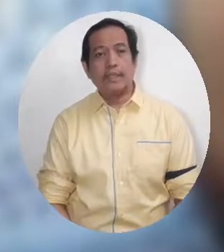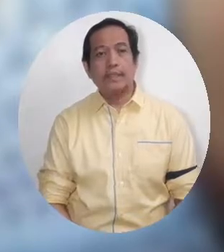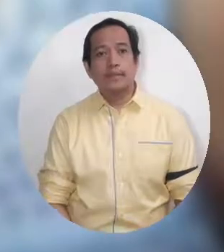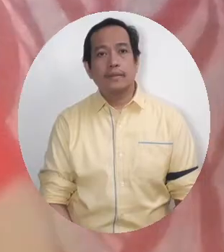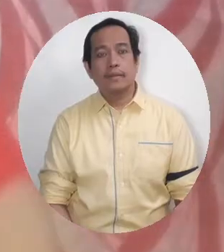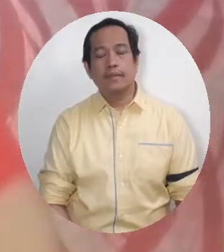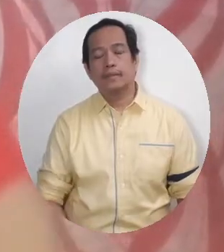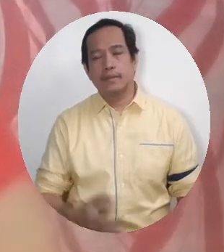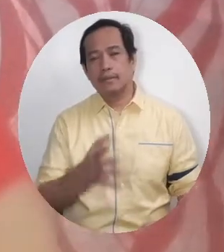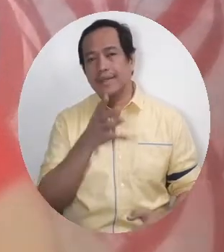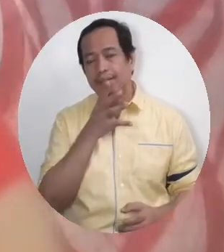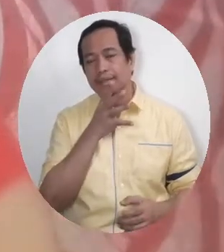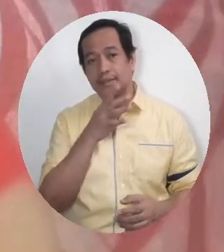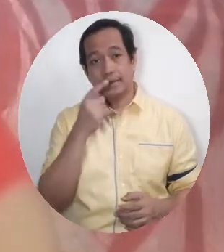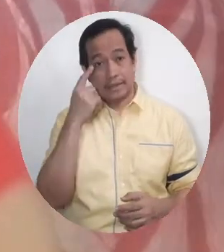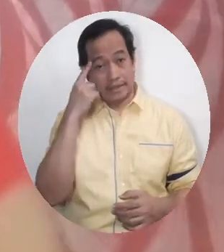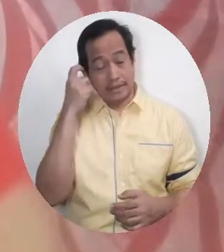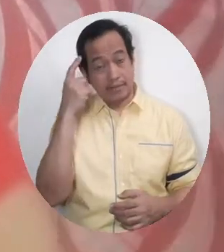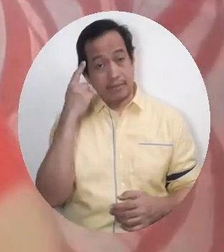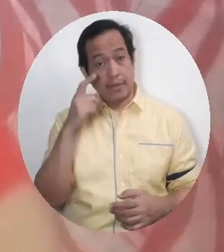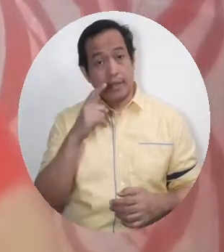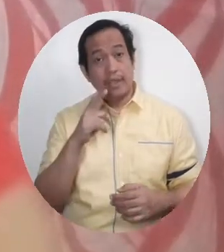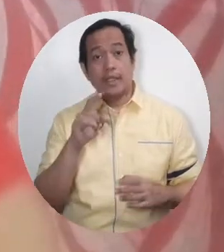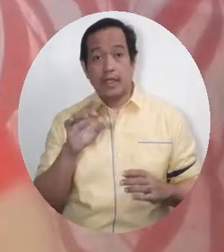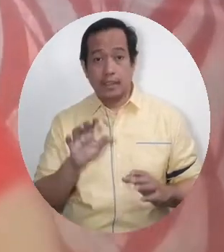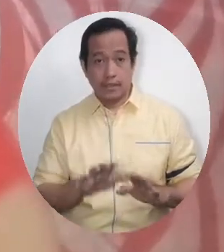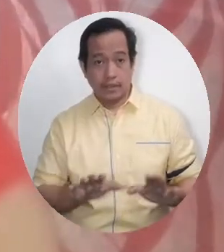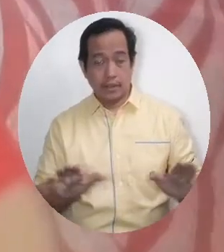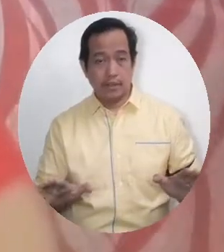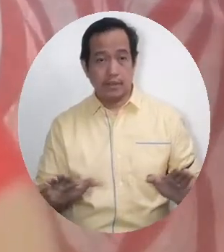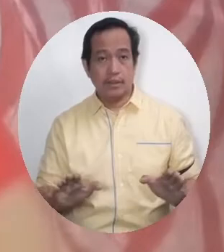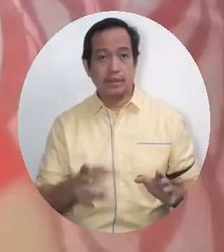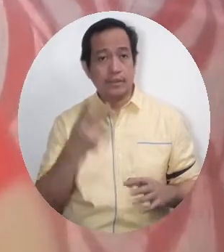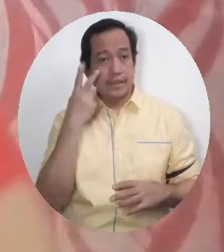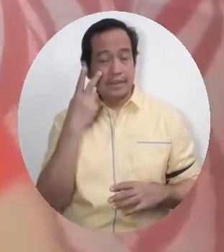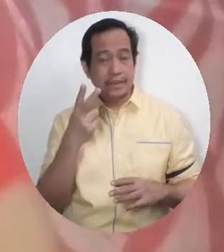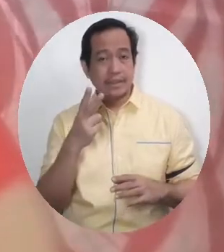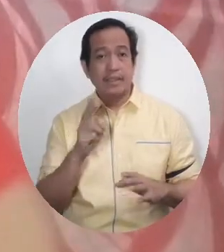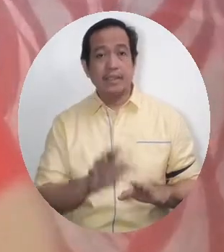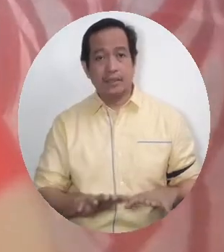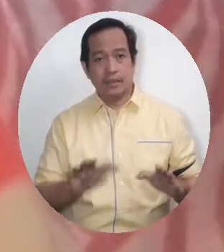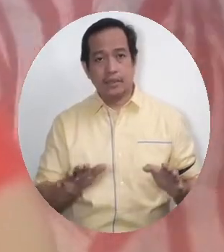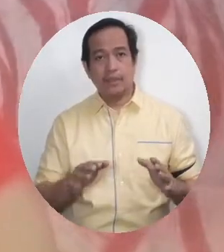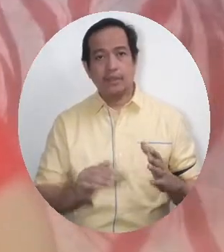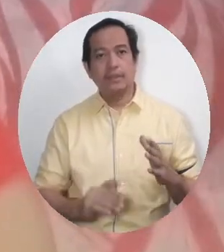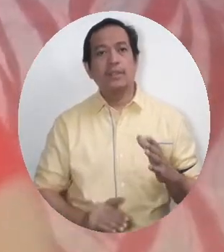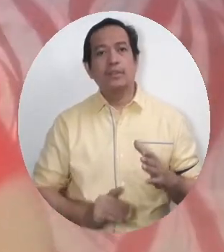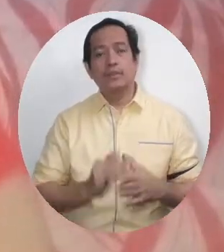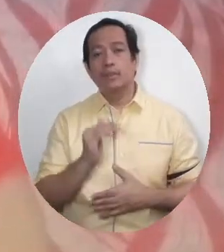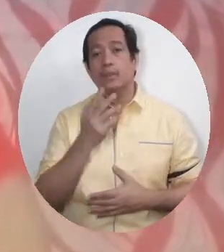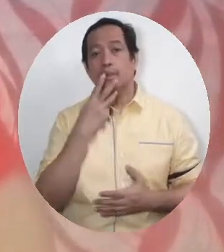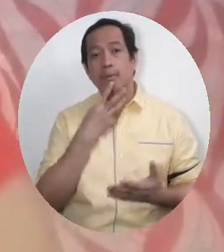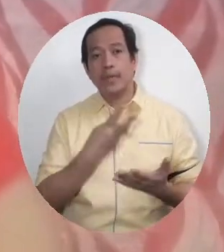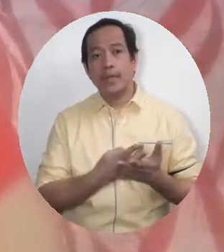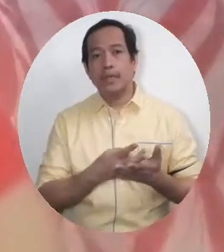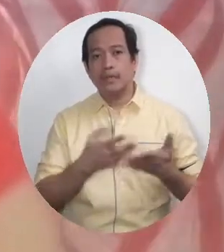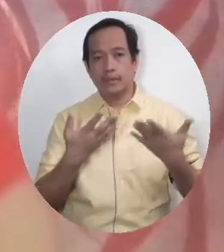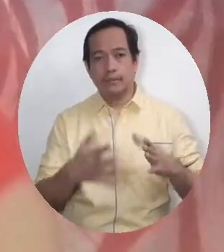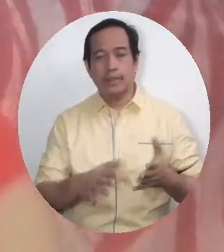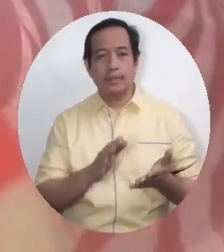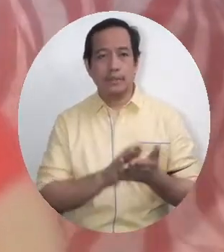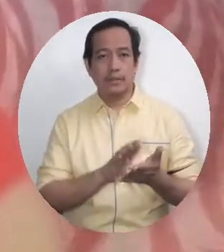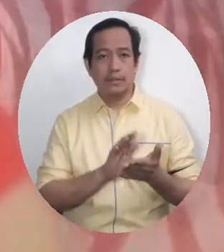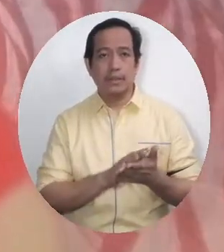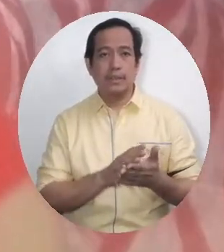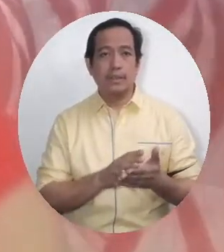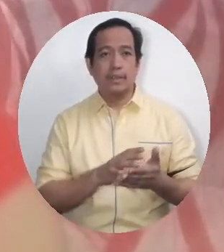Wala naman po siguro yung pangarap ang isang ina para sa kanyang anak, kundi yung makita silang maging maayos sa kanilang paglaki.